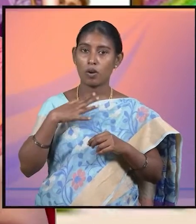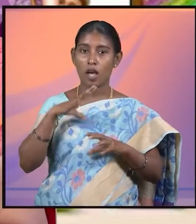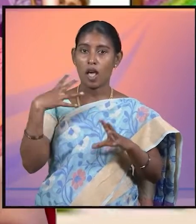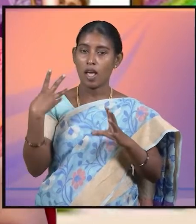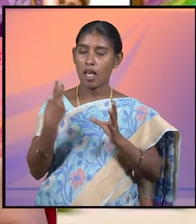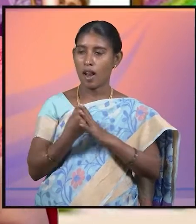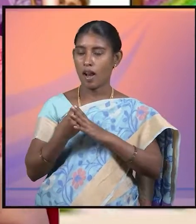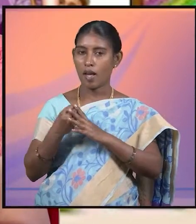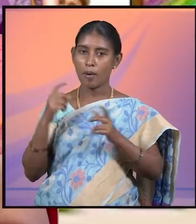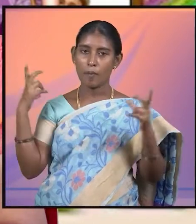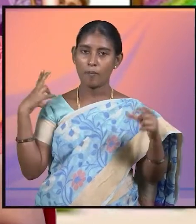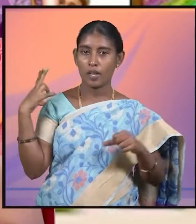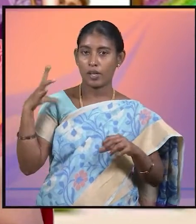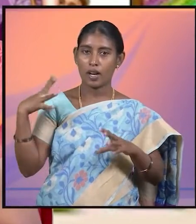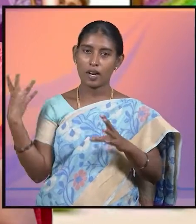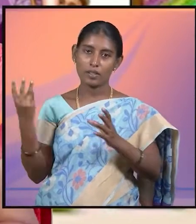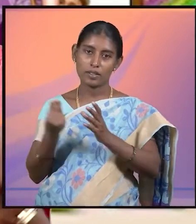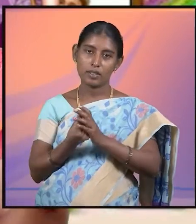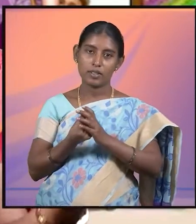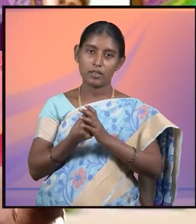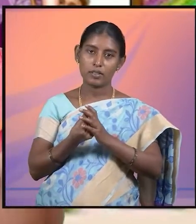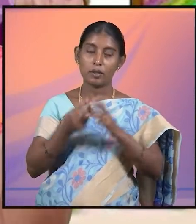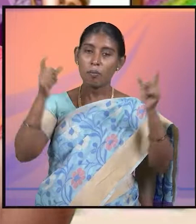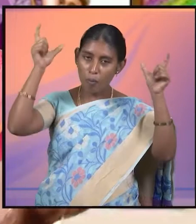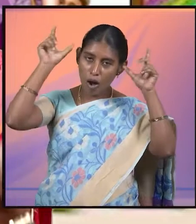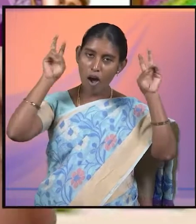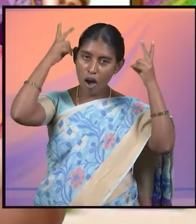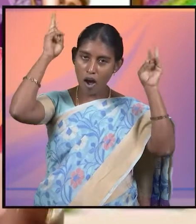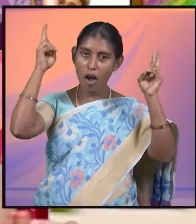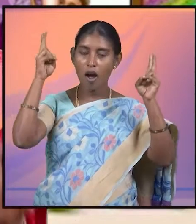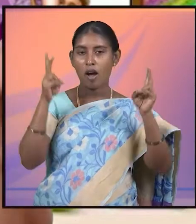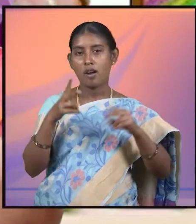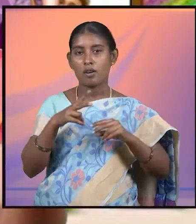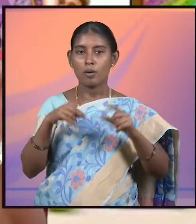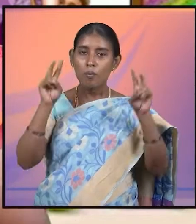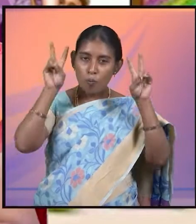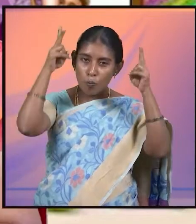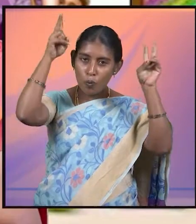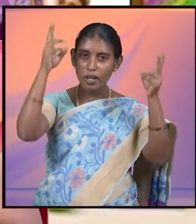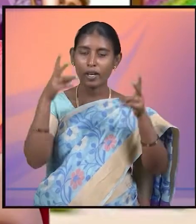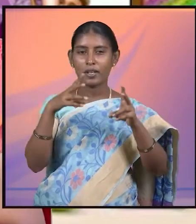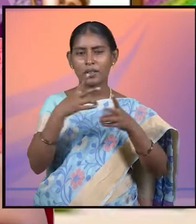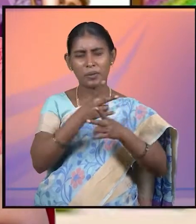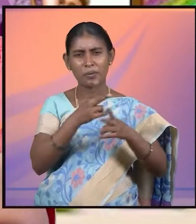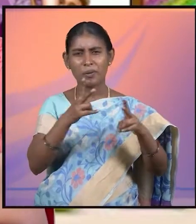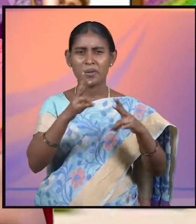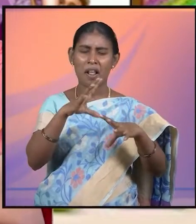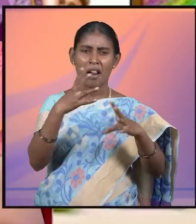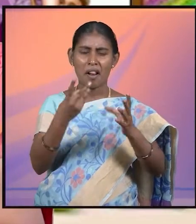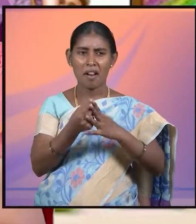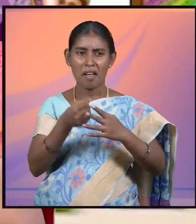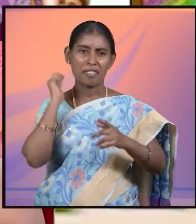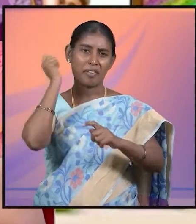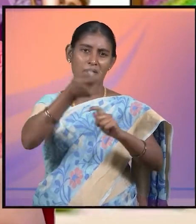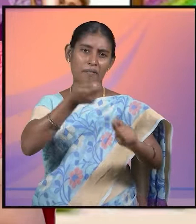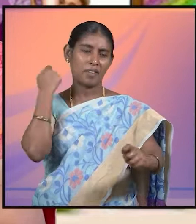பரிவாரங்களுடன் வேட்டையாட காட்டிற்கு செல்கிறார். மான், முயல், புலி, யானை என பல